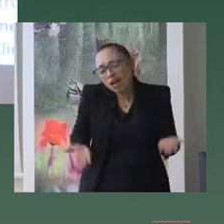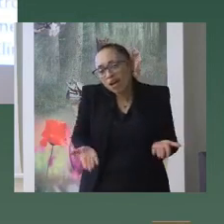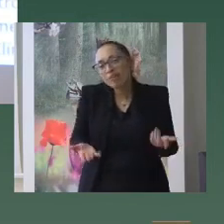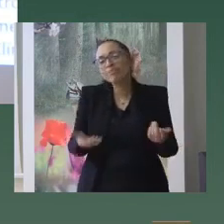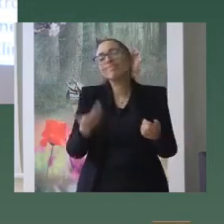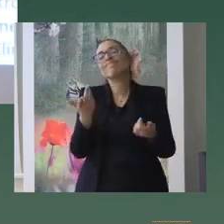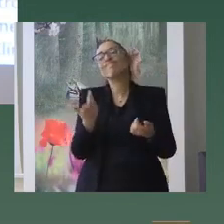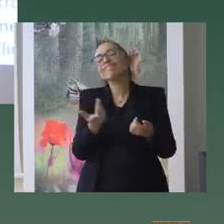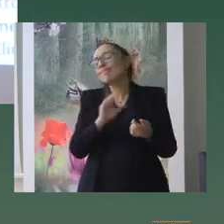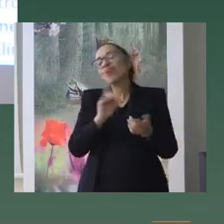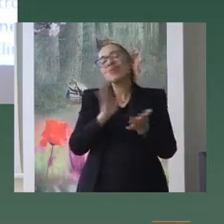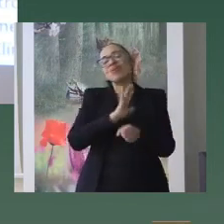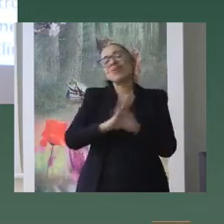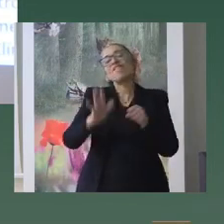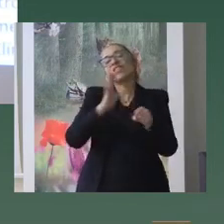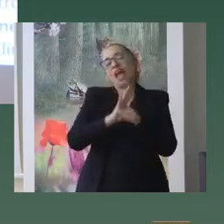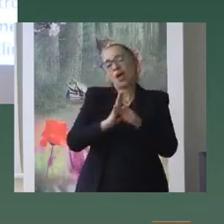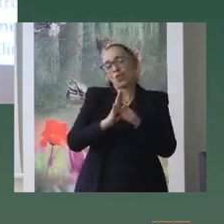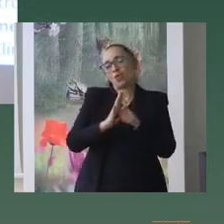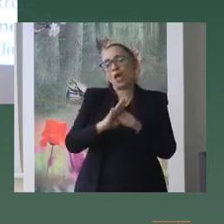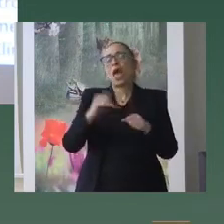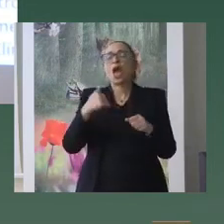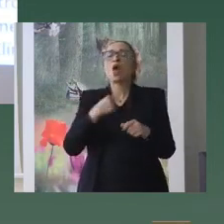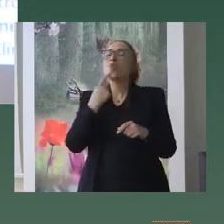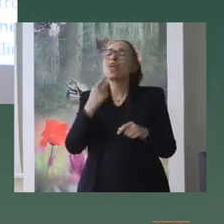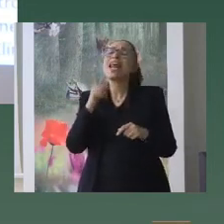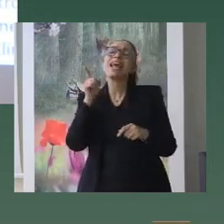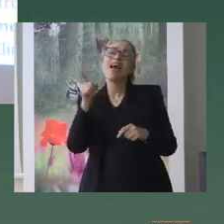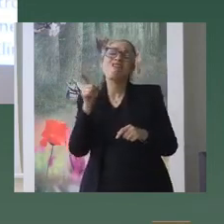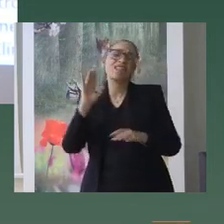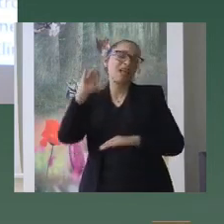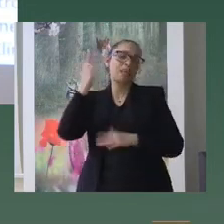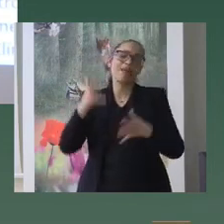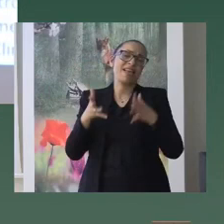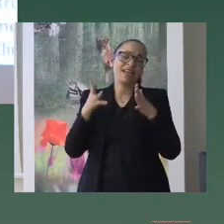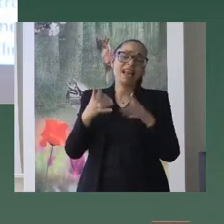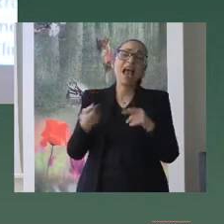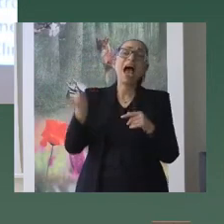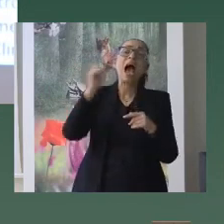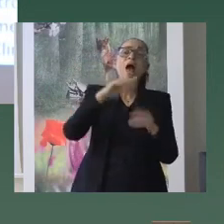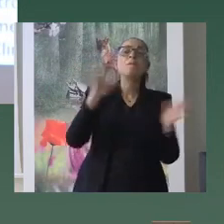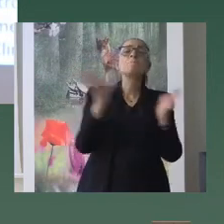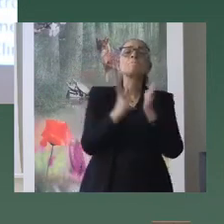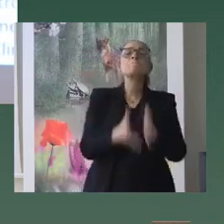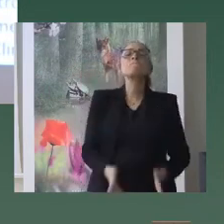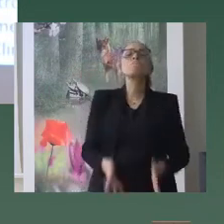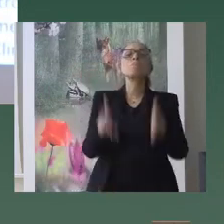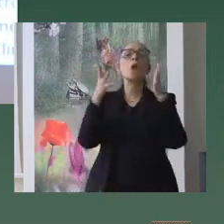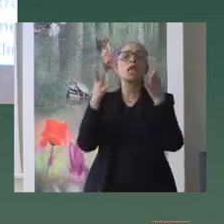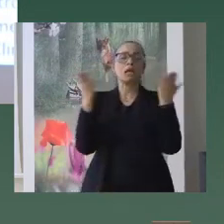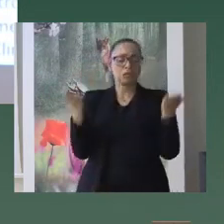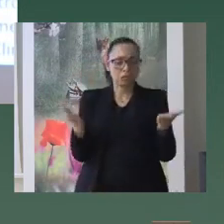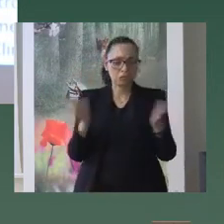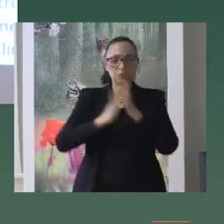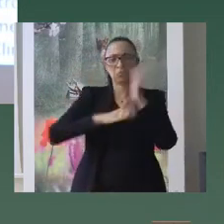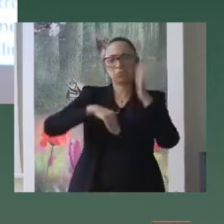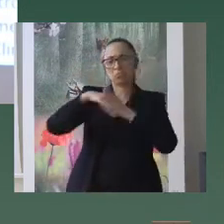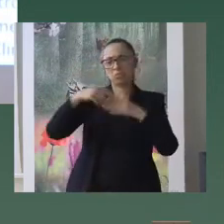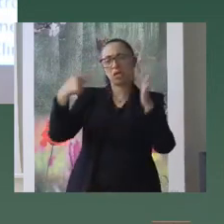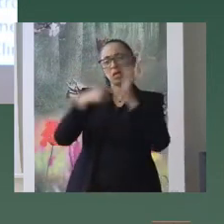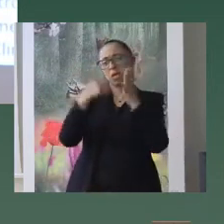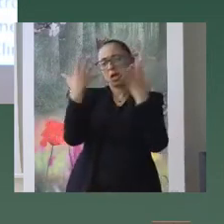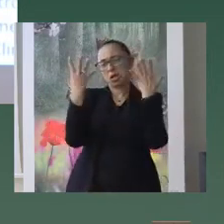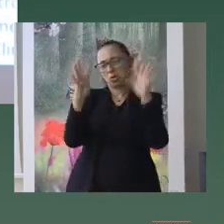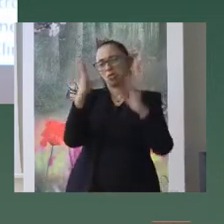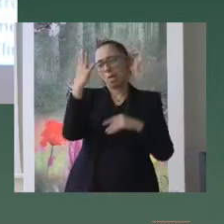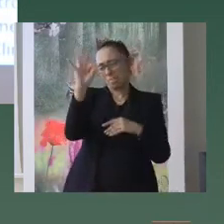έχουν είναι λιγότερα από αυτά που χρειάζονται. Εγώ δεν αναφερόμουν τόσο σε αυτά, αναφερόμουν στην ανώνυμη πολυκατοικία, η οποία έχει χτιστεί το 50 και